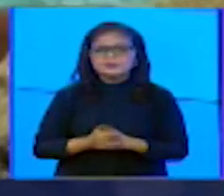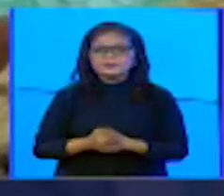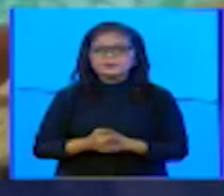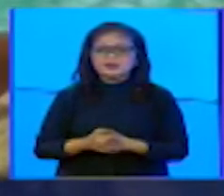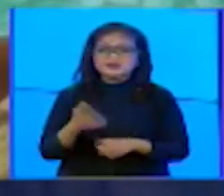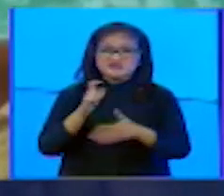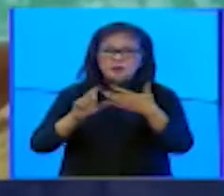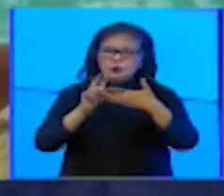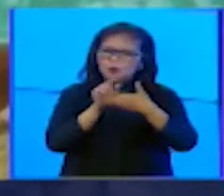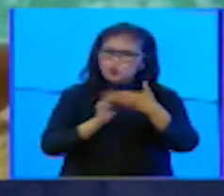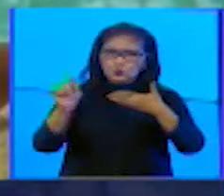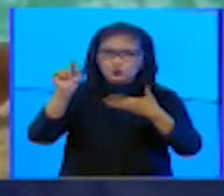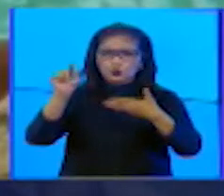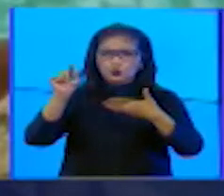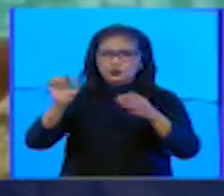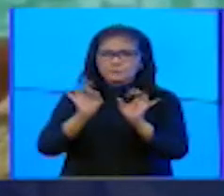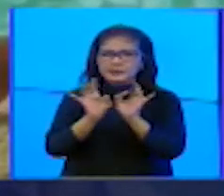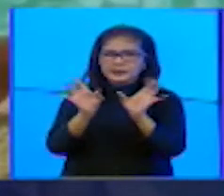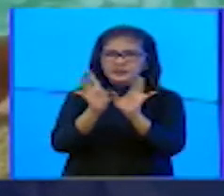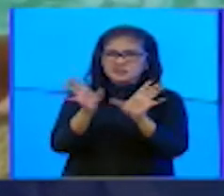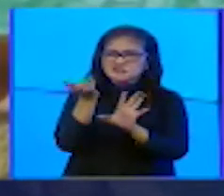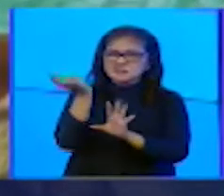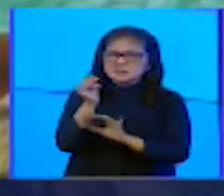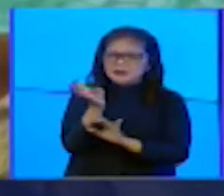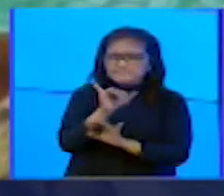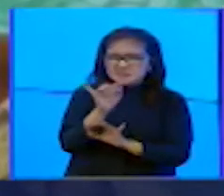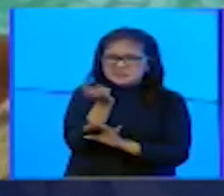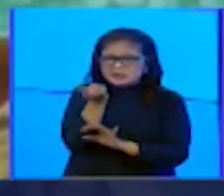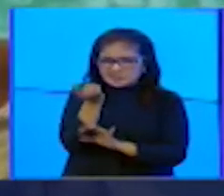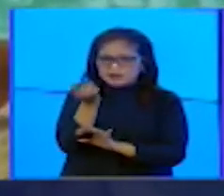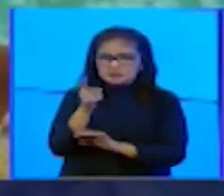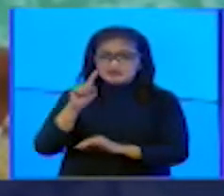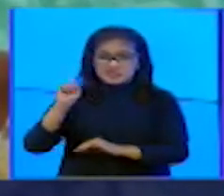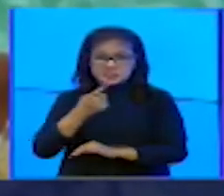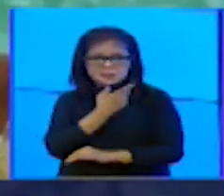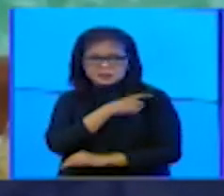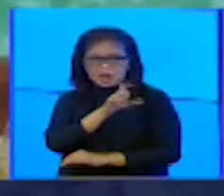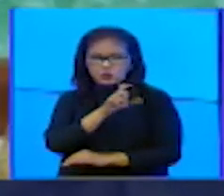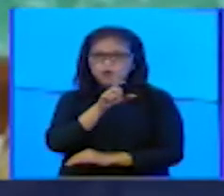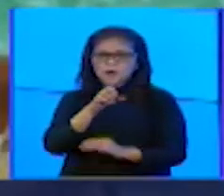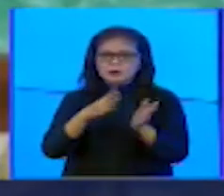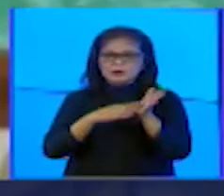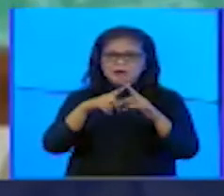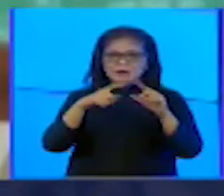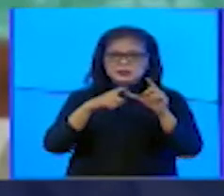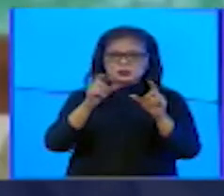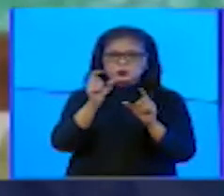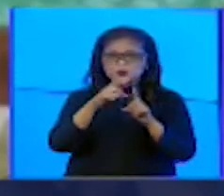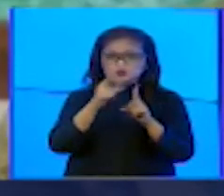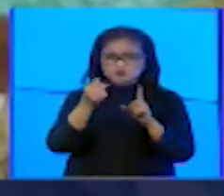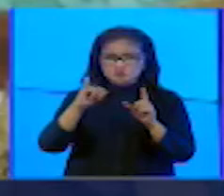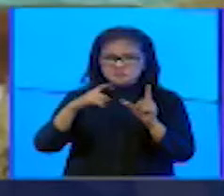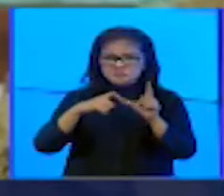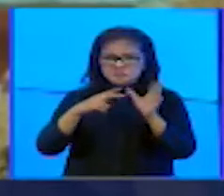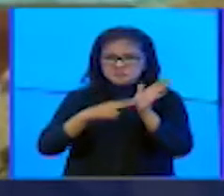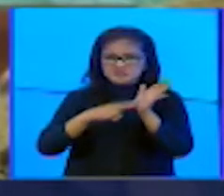dari kedua kompetitor kita, dari pasangan Sanusi Didik, kita unggul